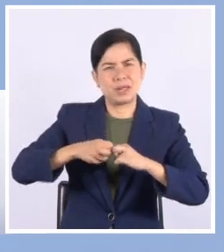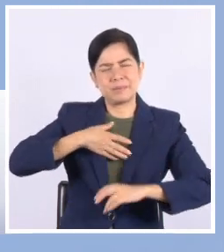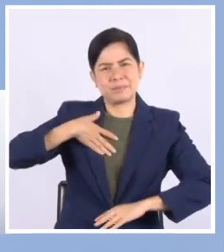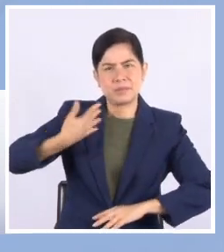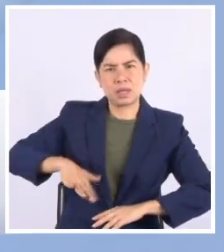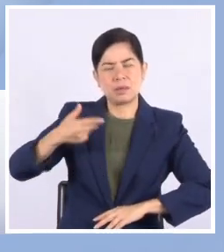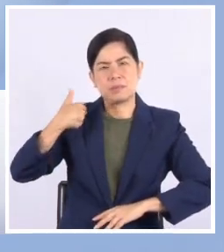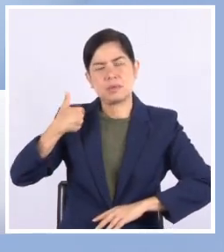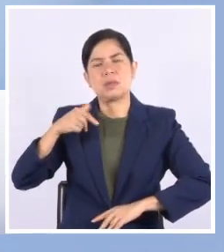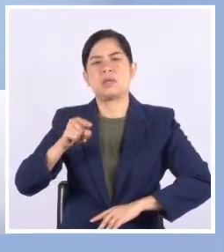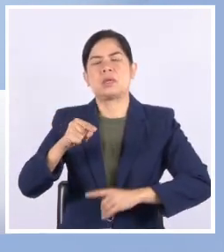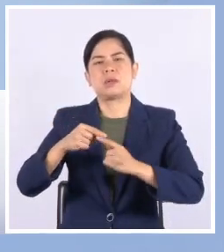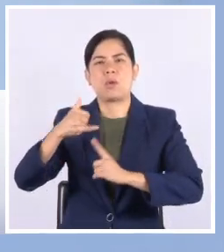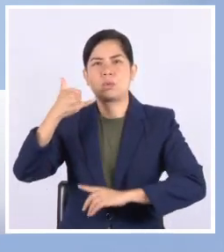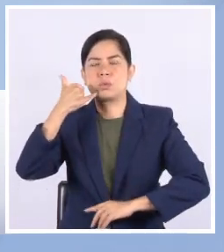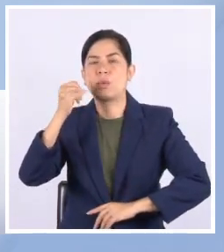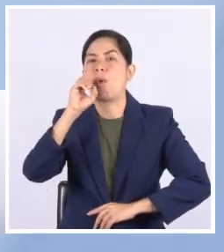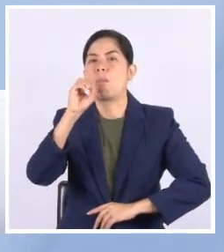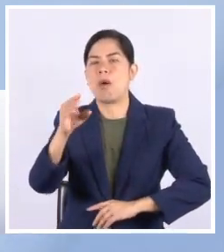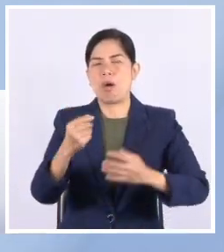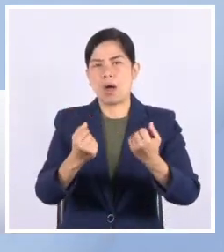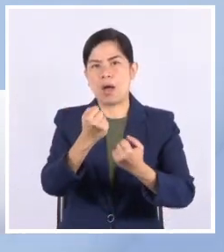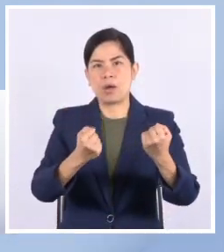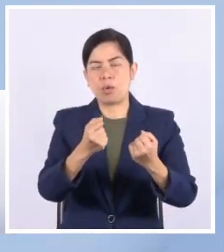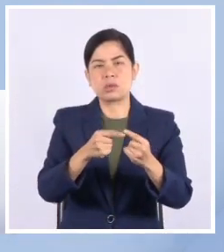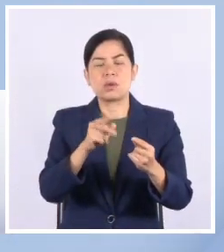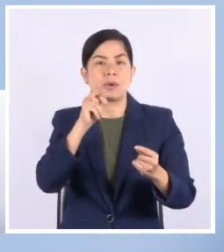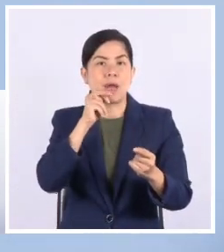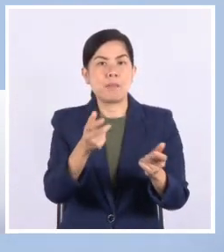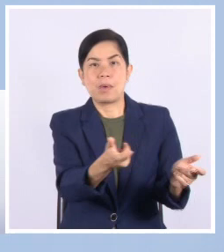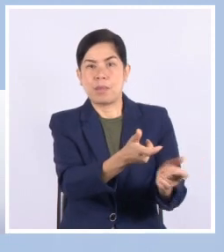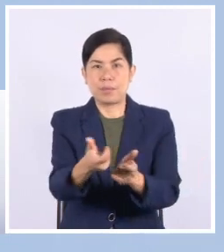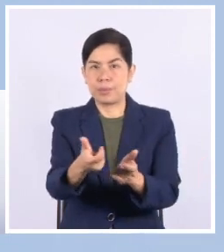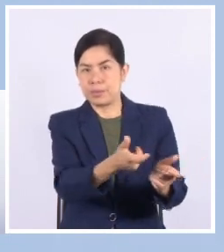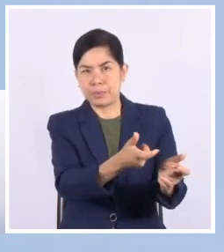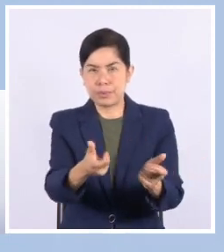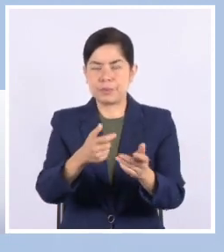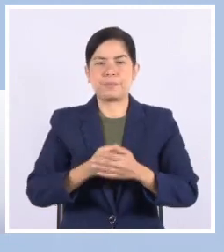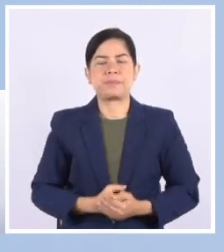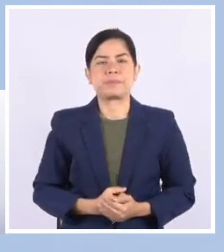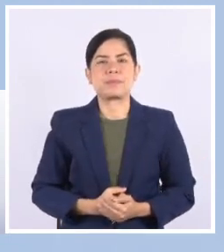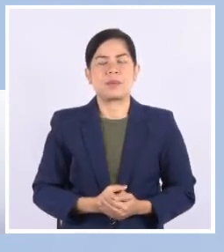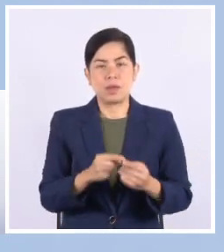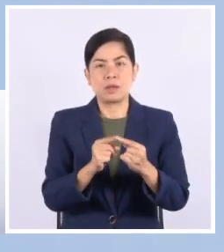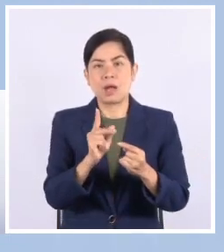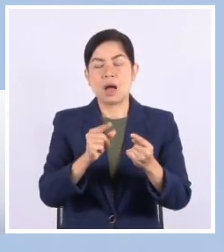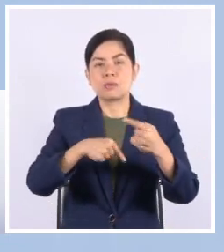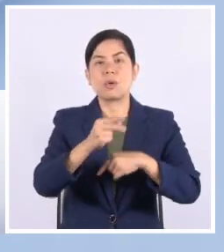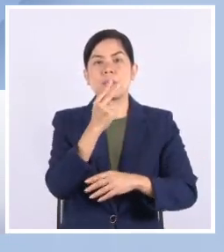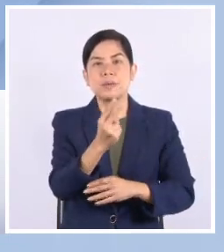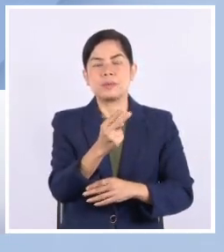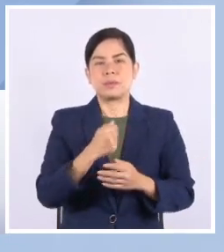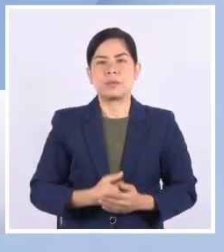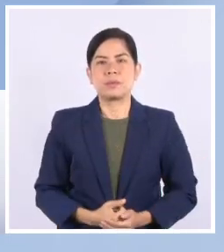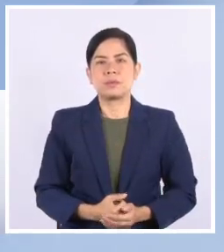อ้เลวแบบดูดยาอะไรอย่างเงี้ยนะคะคือพร่ำตำหนิด้วยผู้สื่อข่าวเลยลงพื้นที่ไปในพื้นที่หมู่9ตำบลบ้านใหม่อำเภอพระนครศรีอยุธยาจังหวัด